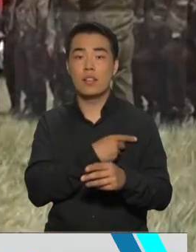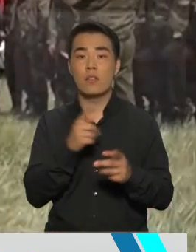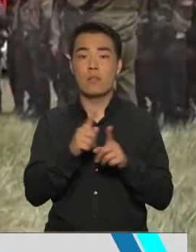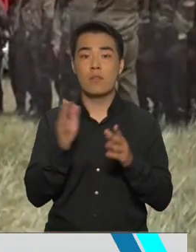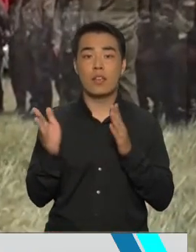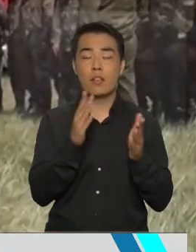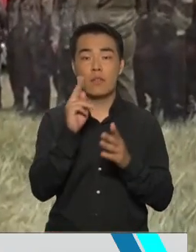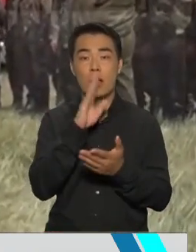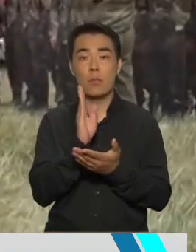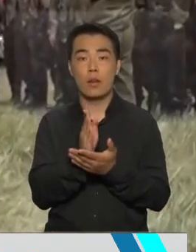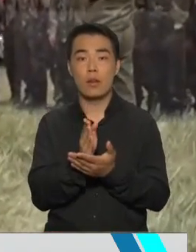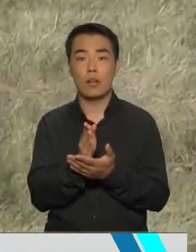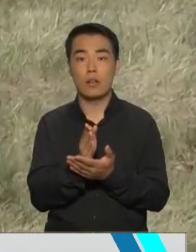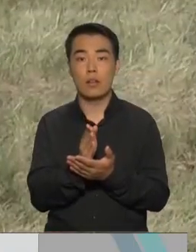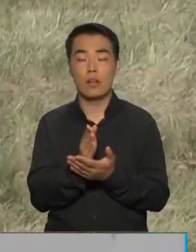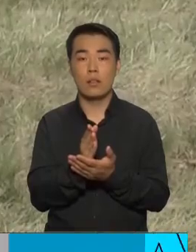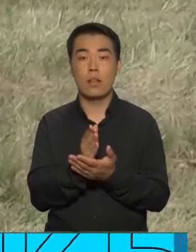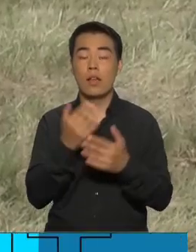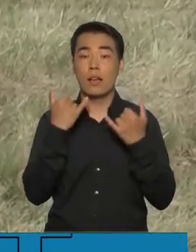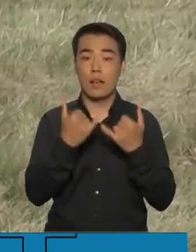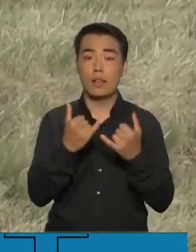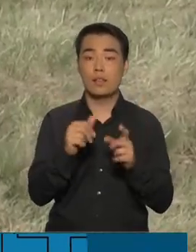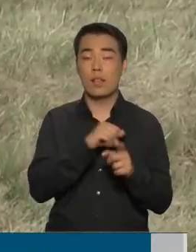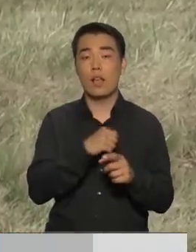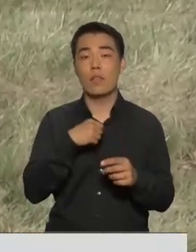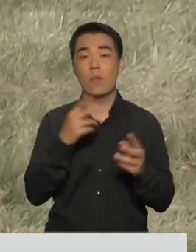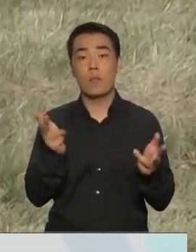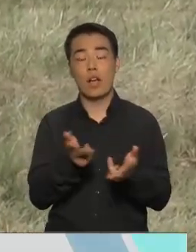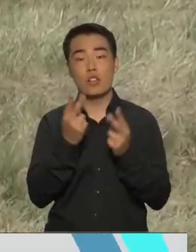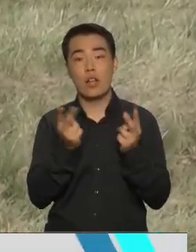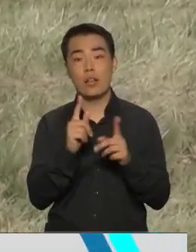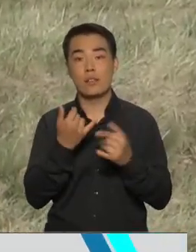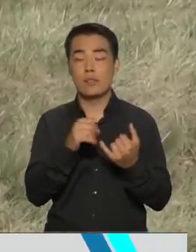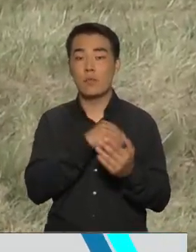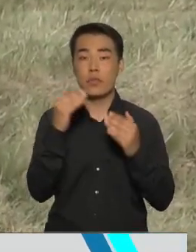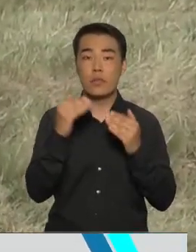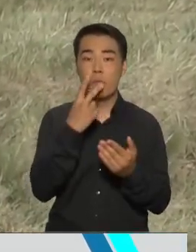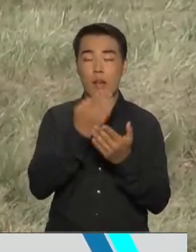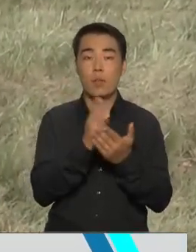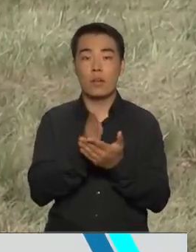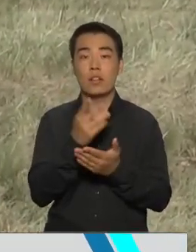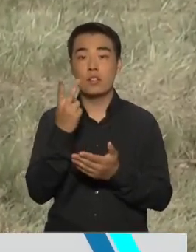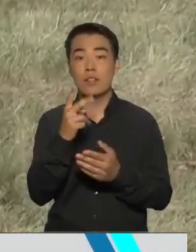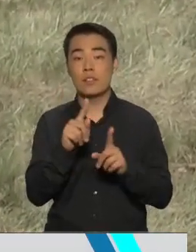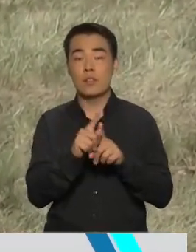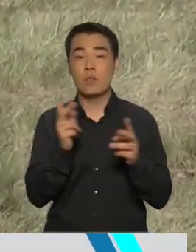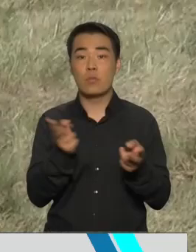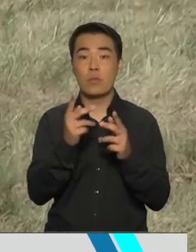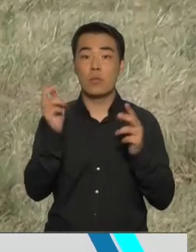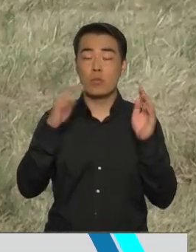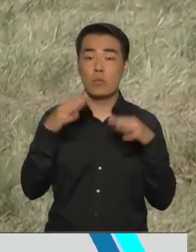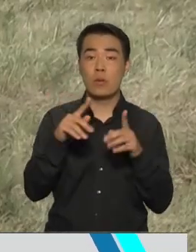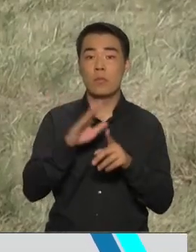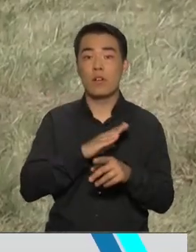емес. Сейчас в основном низовой пожар вверх. Қазір негізінен өрт төменгі жақтарды шарпып жатыр. Екі ошақтағы жалын біресе